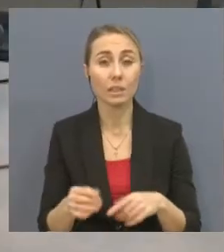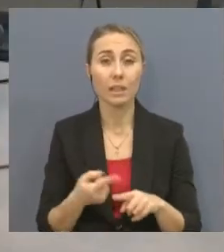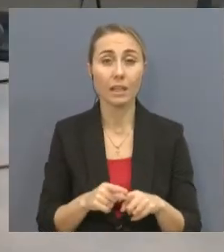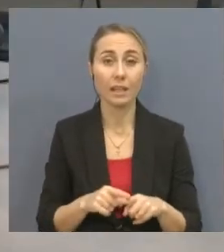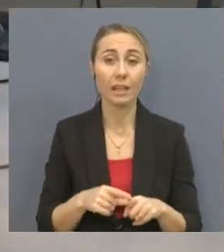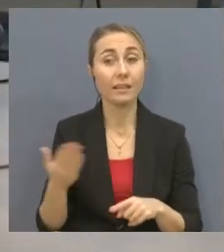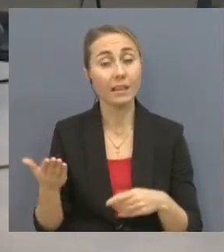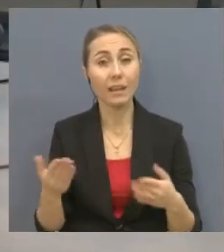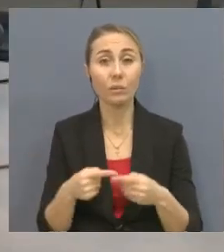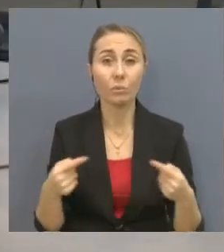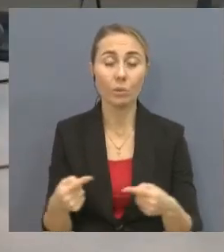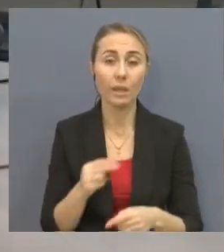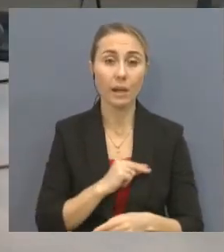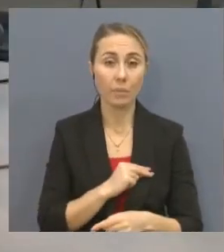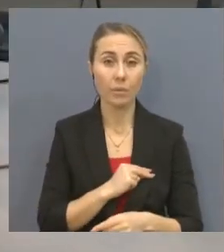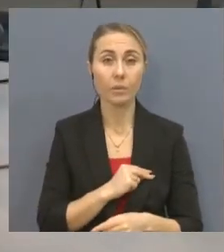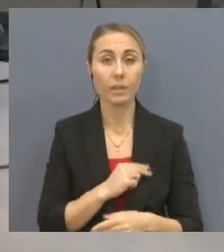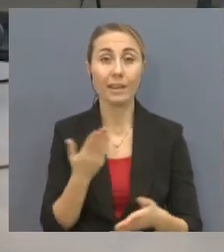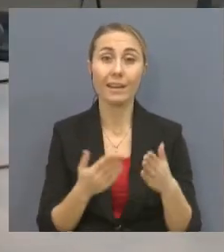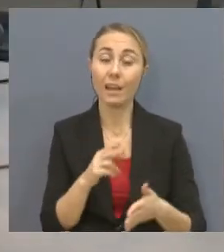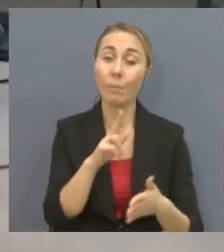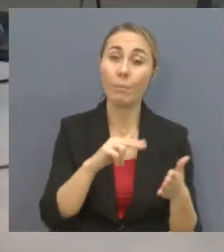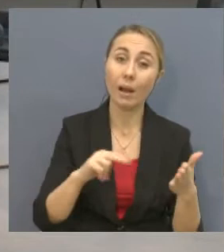или там покраску